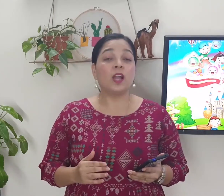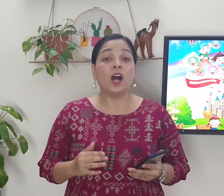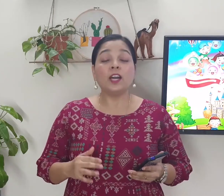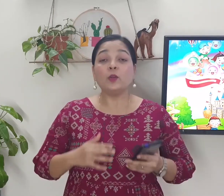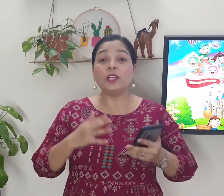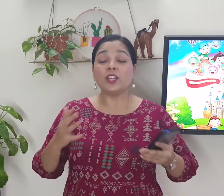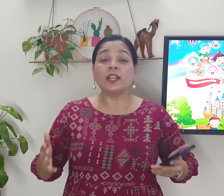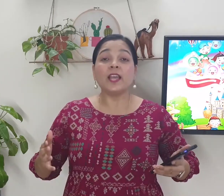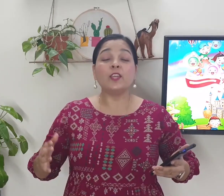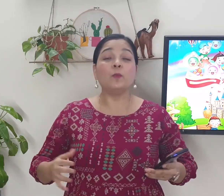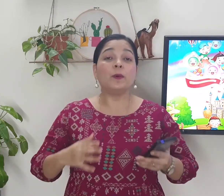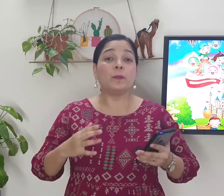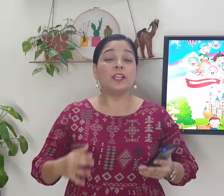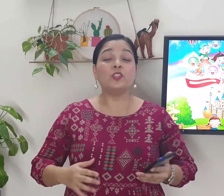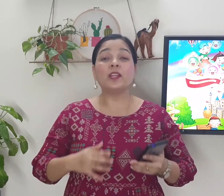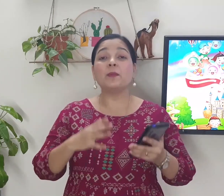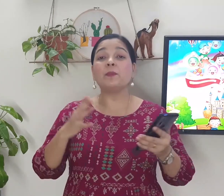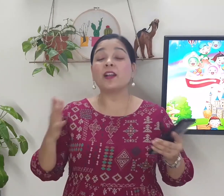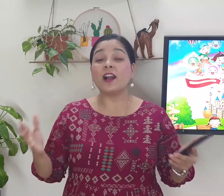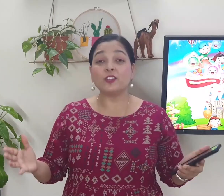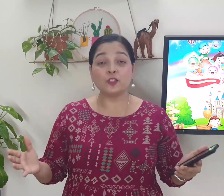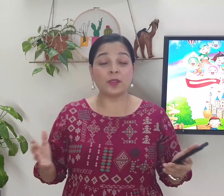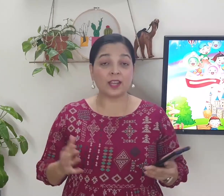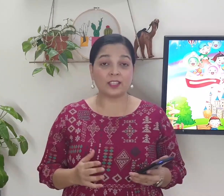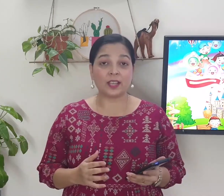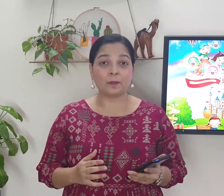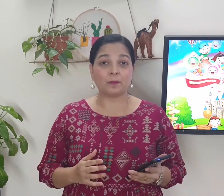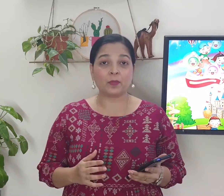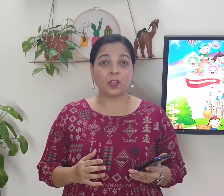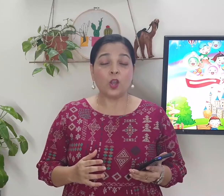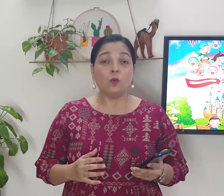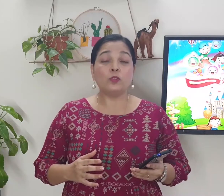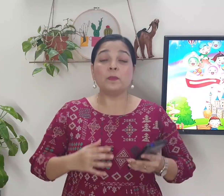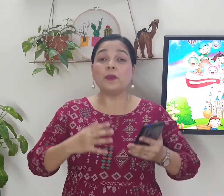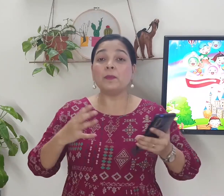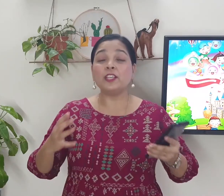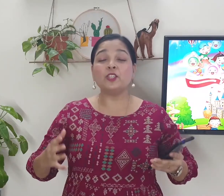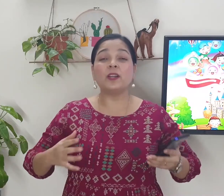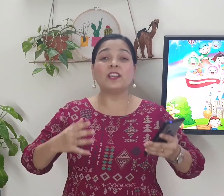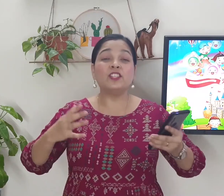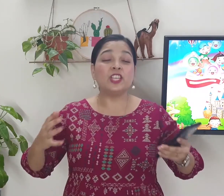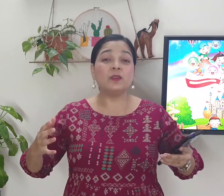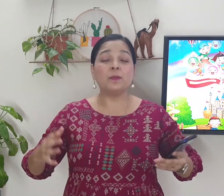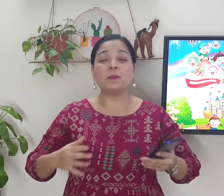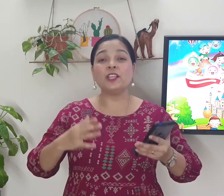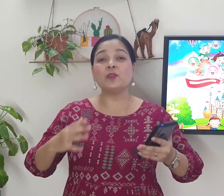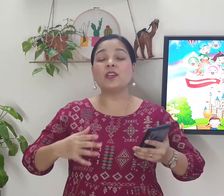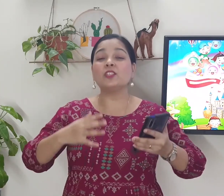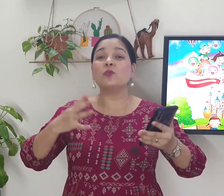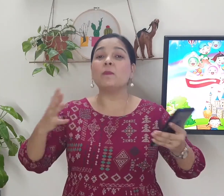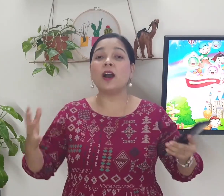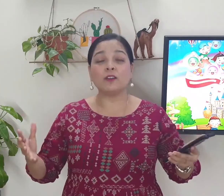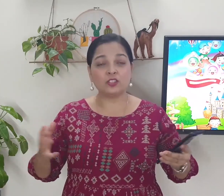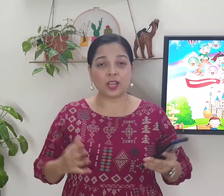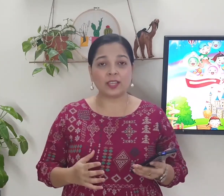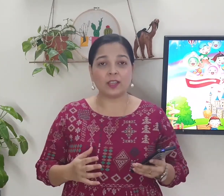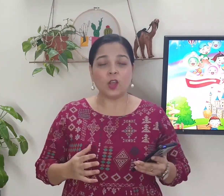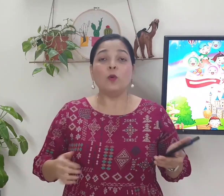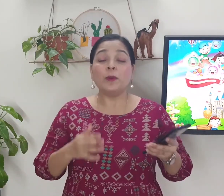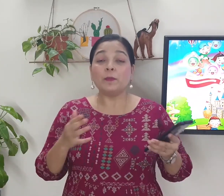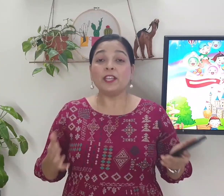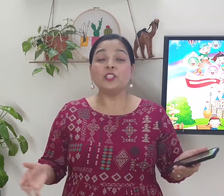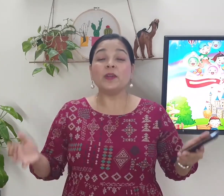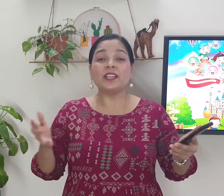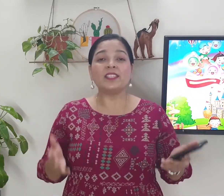लॉर्ड. जर एखाद्याला परमेश्वराचा प्रकाश हवे असेल, परमेश्वराचं जीवन जगायचं असेल,